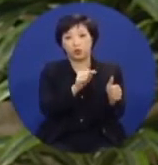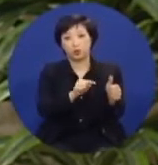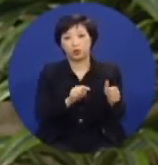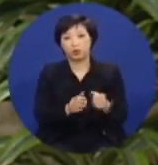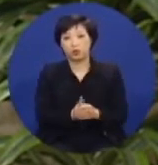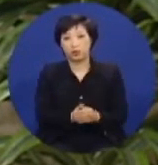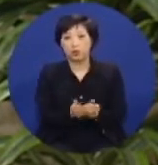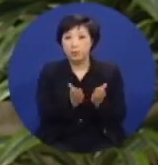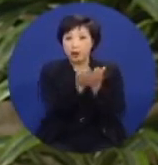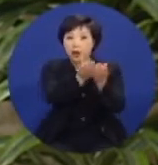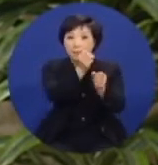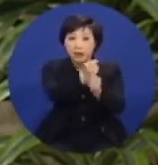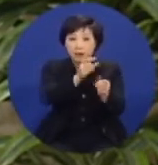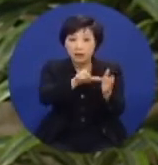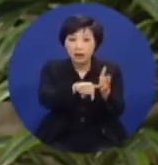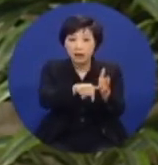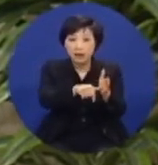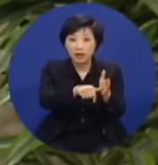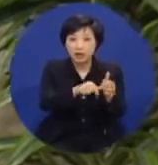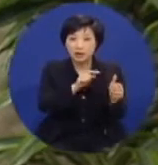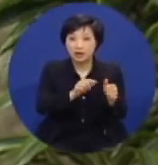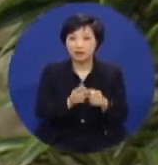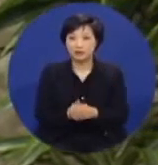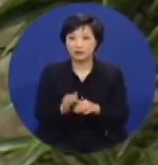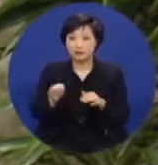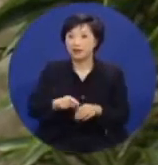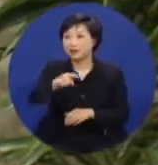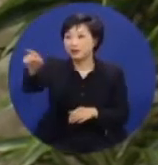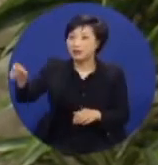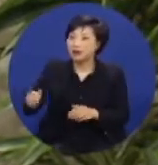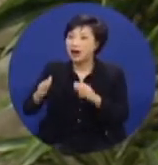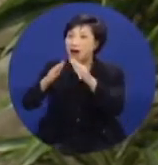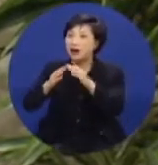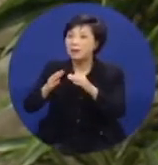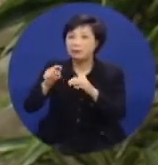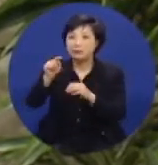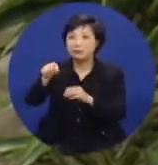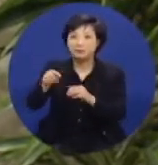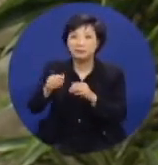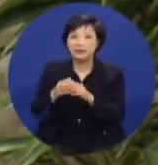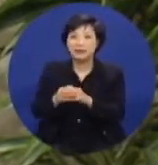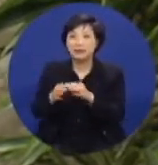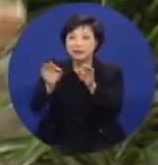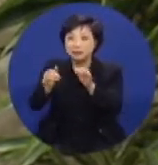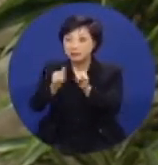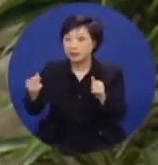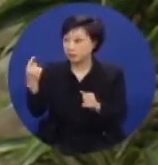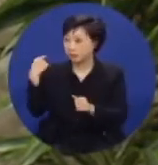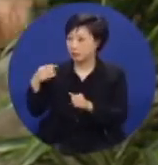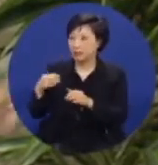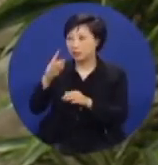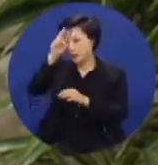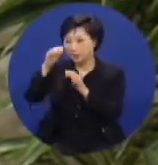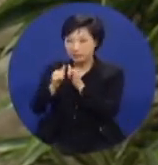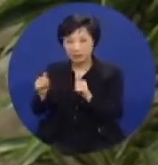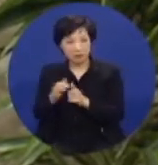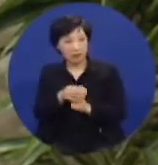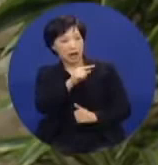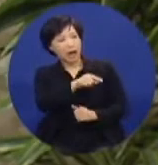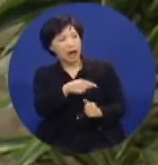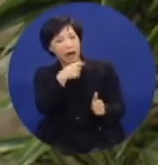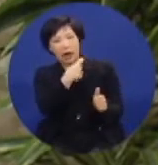방주를 지을 때 앞 낌 에 등 서방 뒤 찝 의 바꾸 방 모두는 짓이냐 이